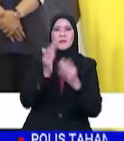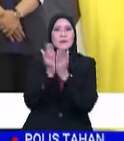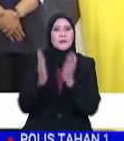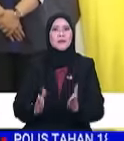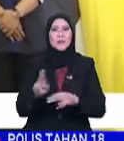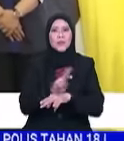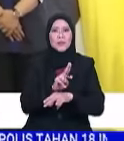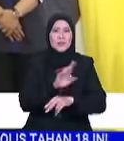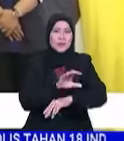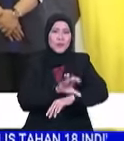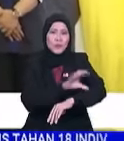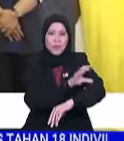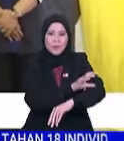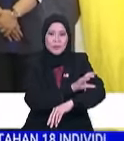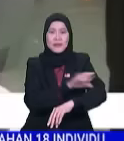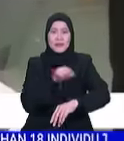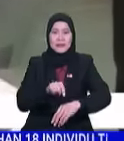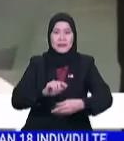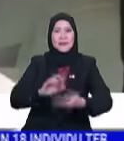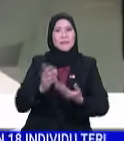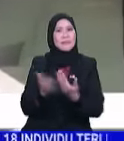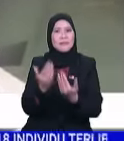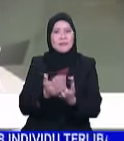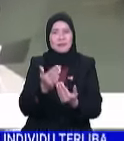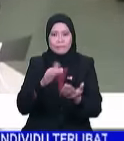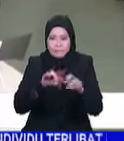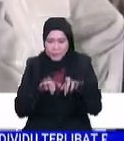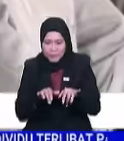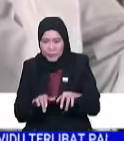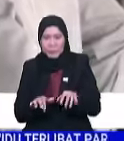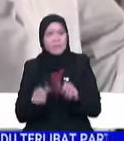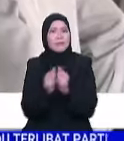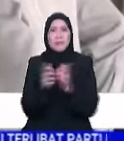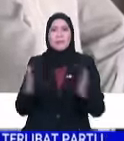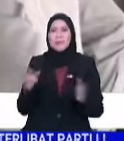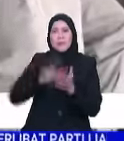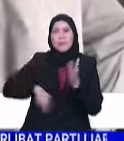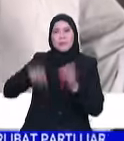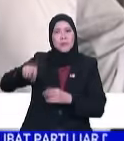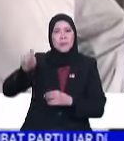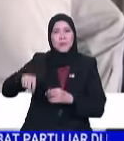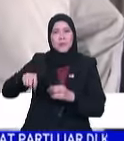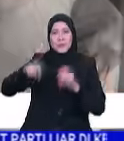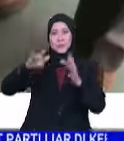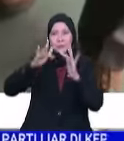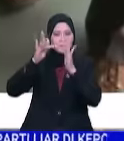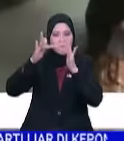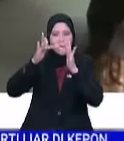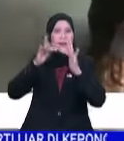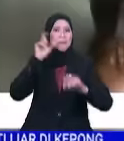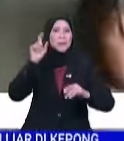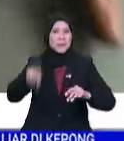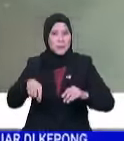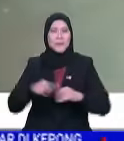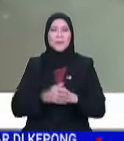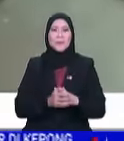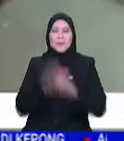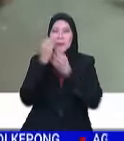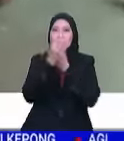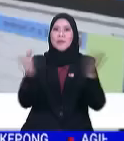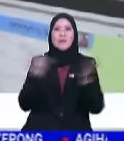menggunakan komputer Raspberry Pi atau peranti mudah alih mereka sendiri tanpa memerlukan sebarang rangkaian internet. Beliau ditemui